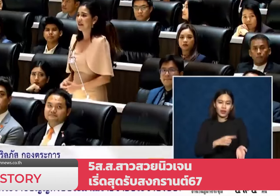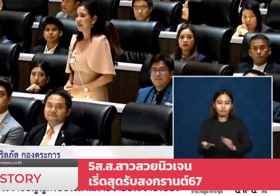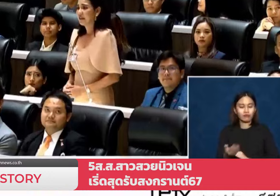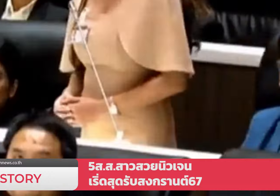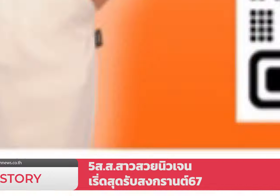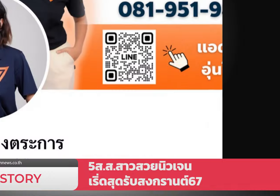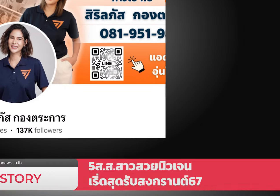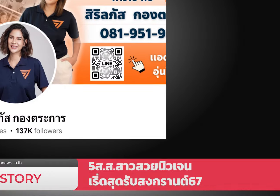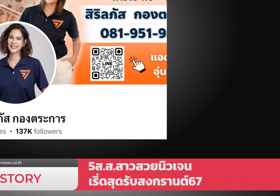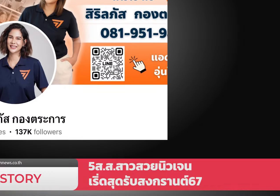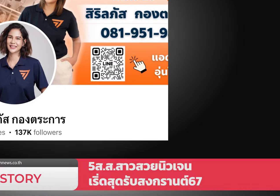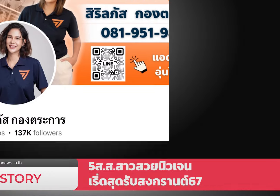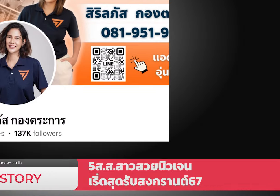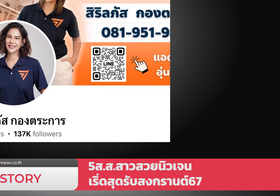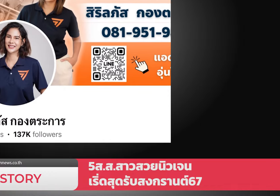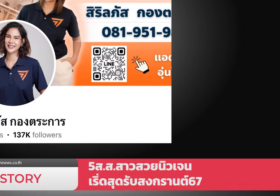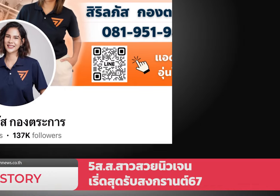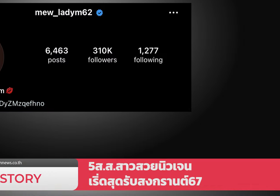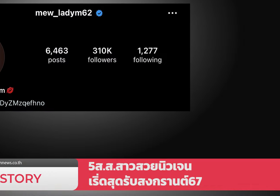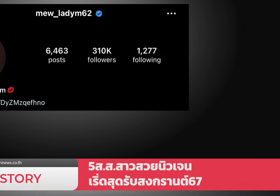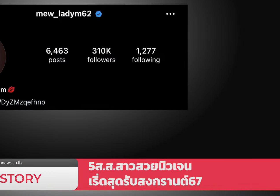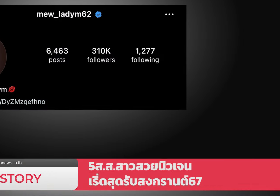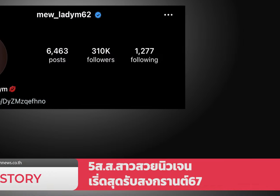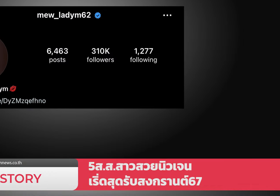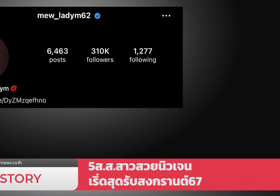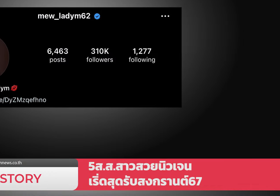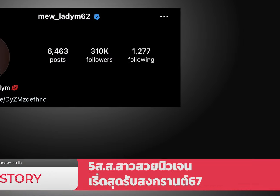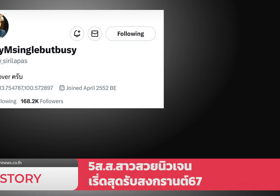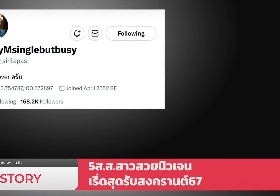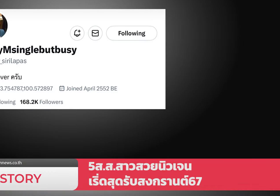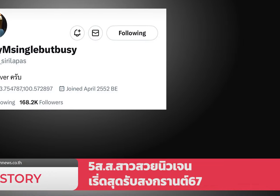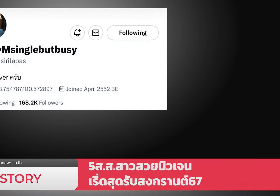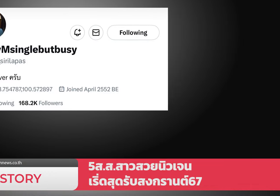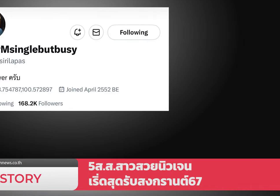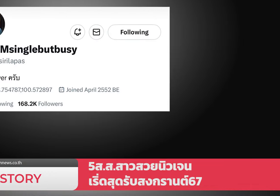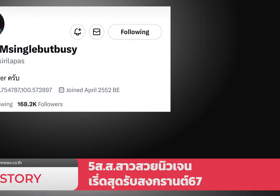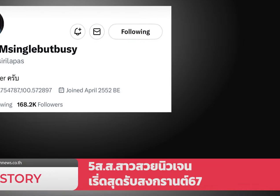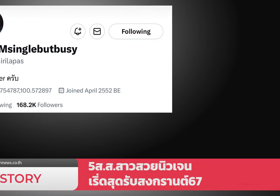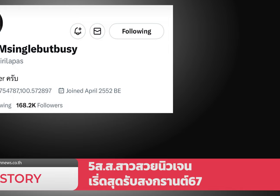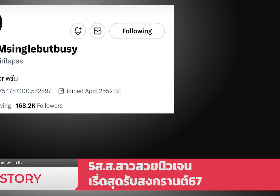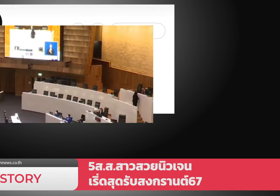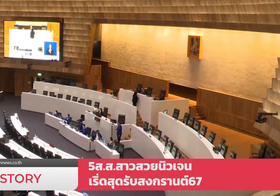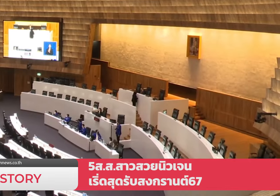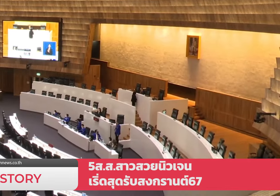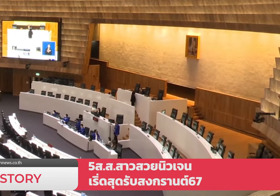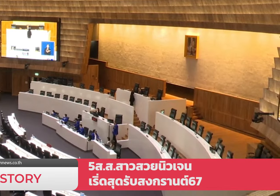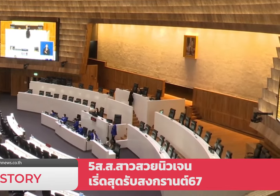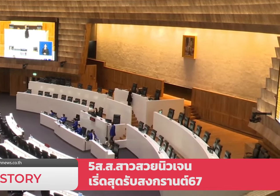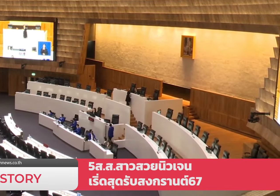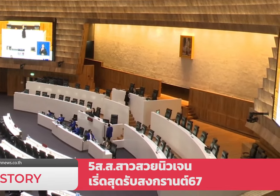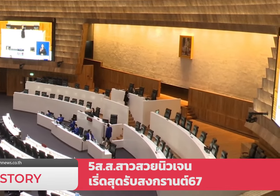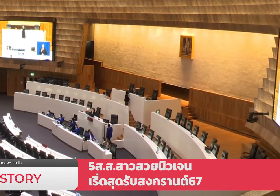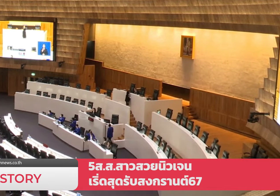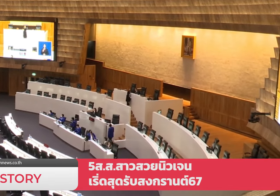ฟอลใน Facebook ของมิวล่าสุดอยู่ที่ 5.1 หมื่น Instagram 8.2 หมื่นและ X อยู่ที่ 1.6 แสนอย่างไรก็ตาม